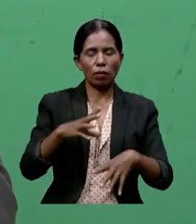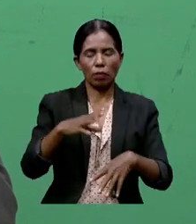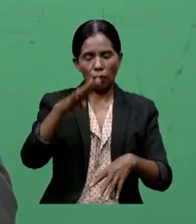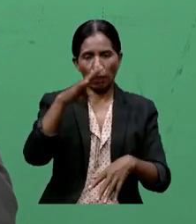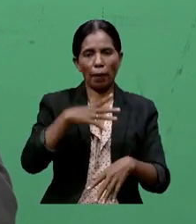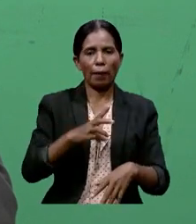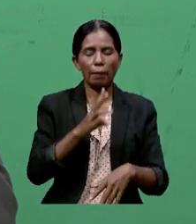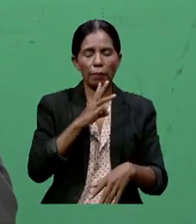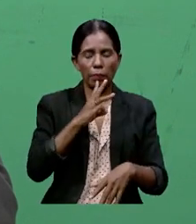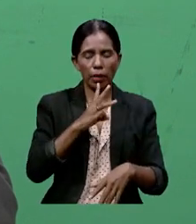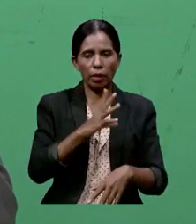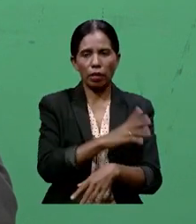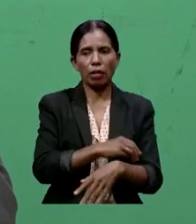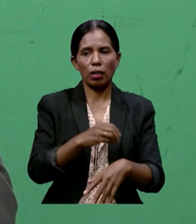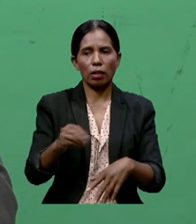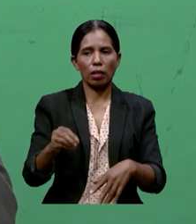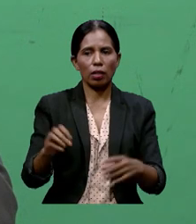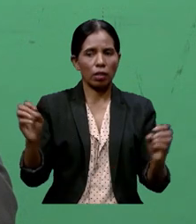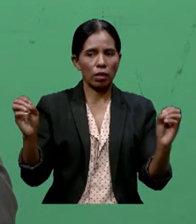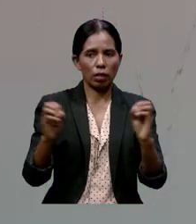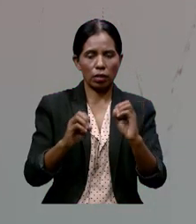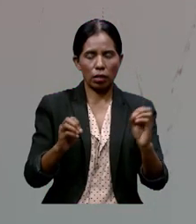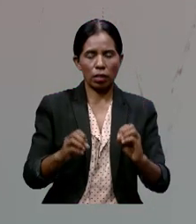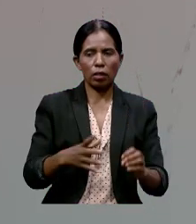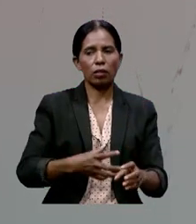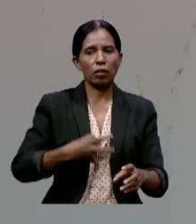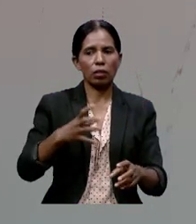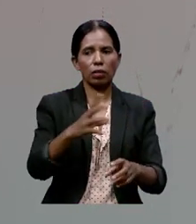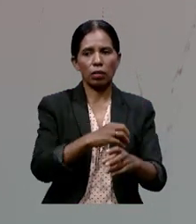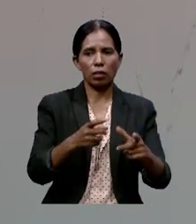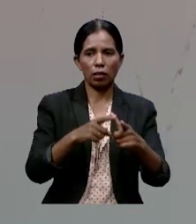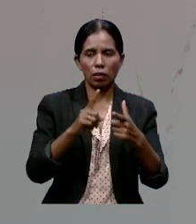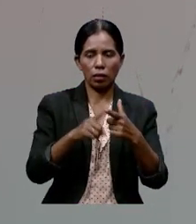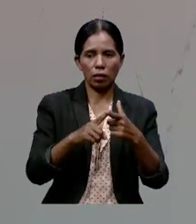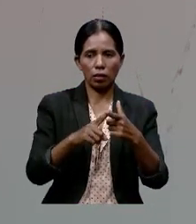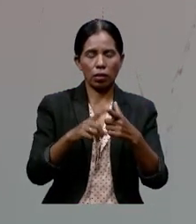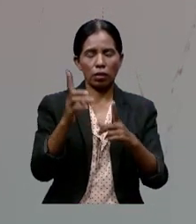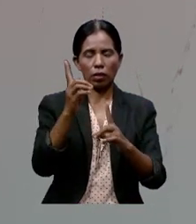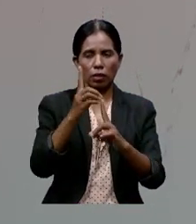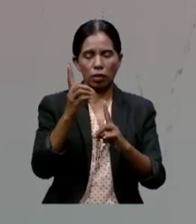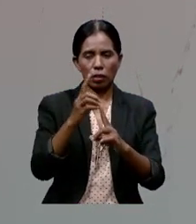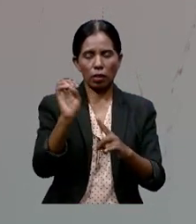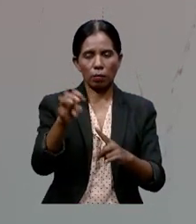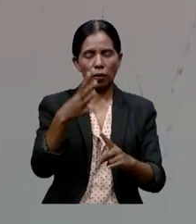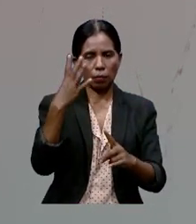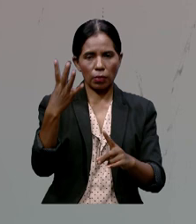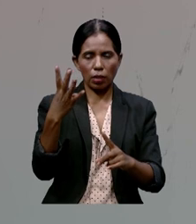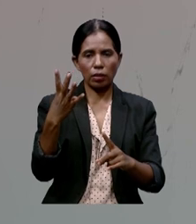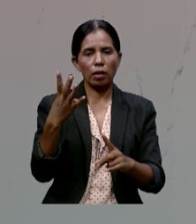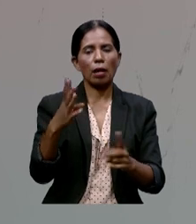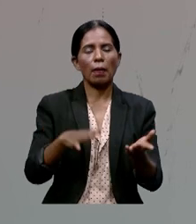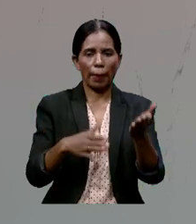simanas ta la confortable lo barulho y ya dia 14 madrugada mako